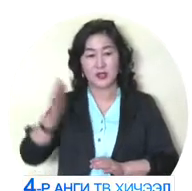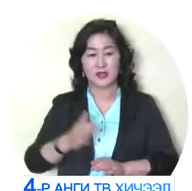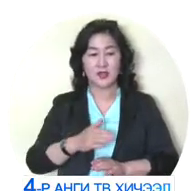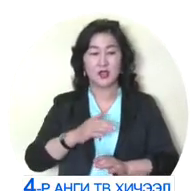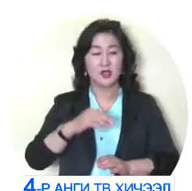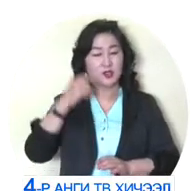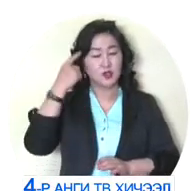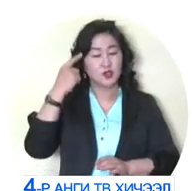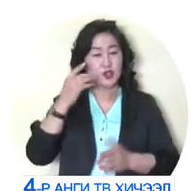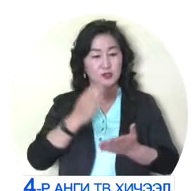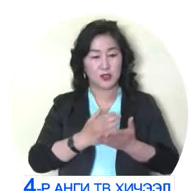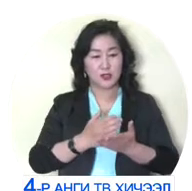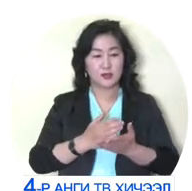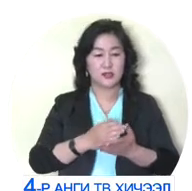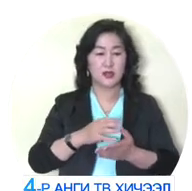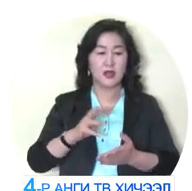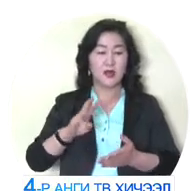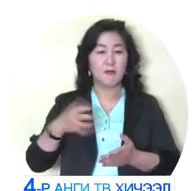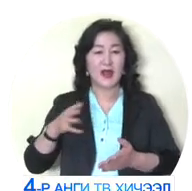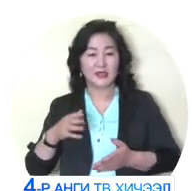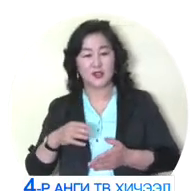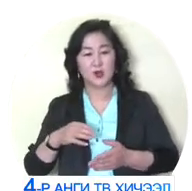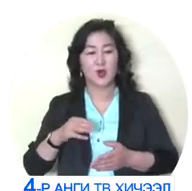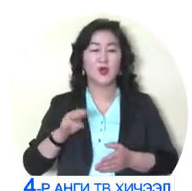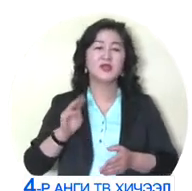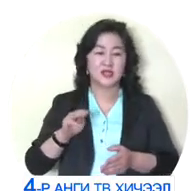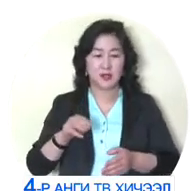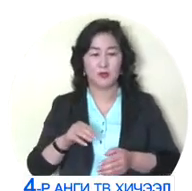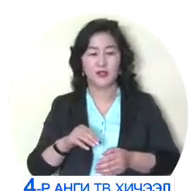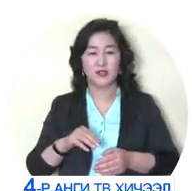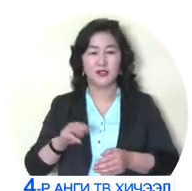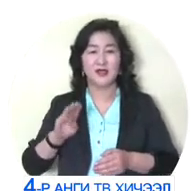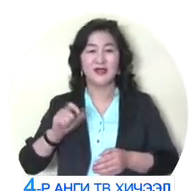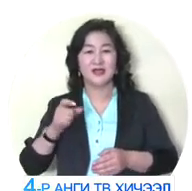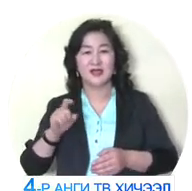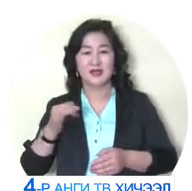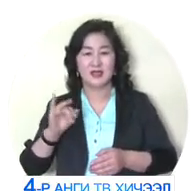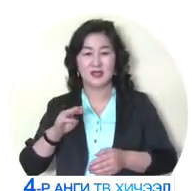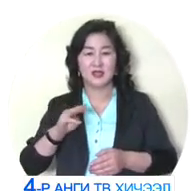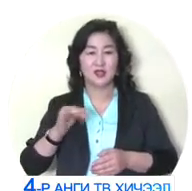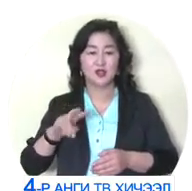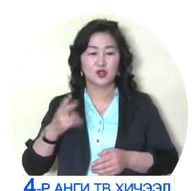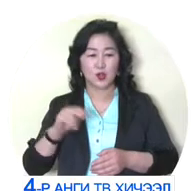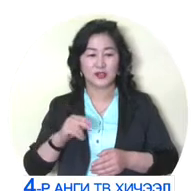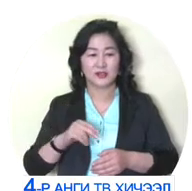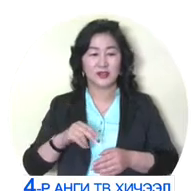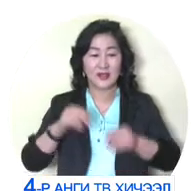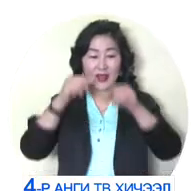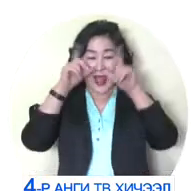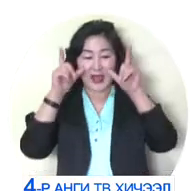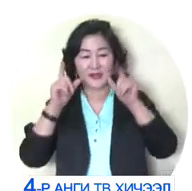болно, тэгхийн тулд гайхалтай тийм болсон байна. Заавал биелүүлэх